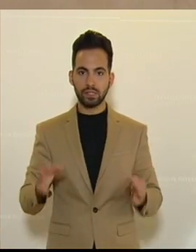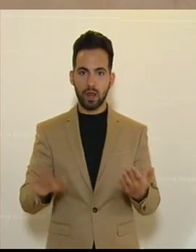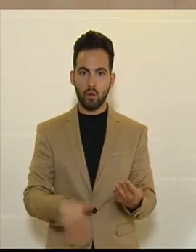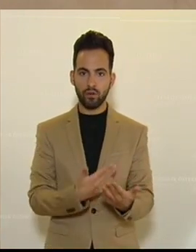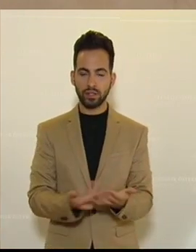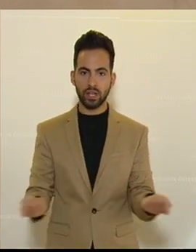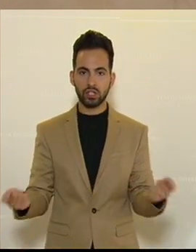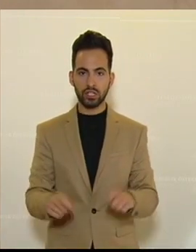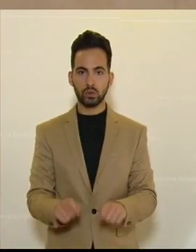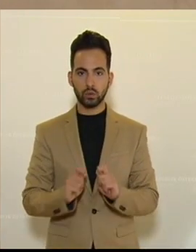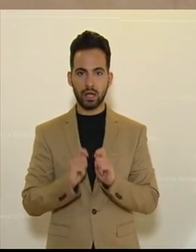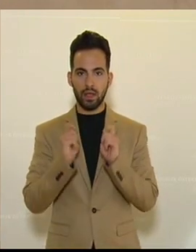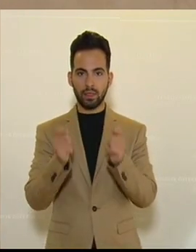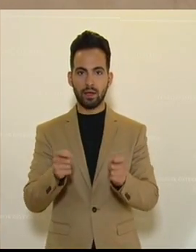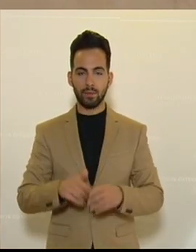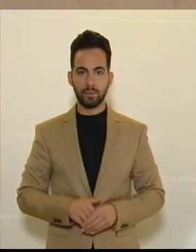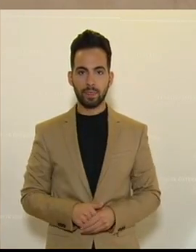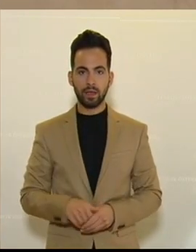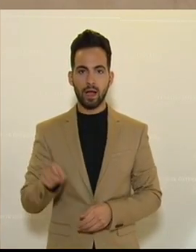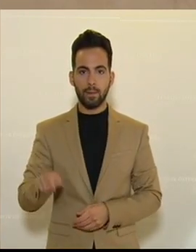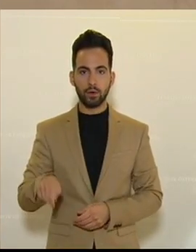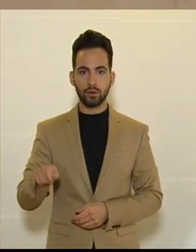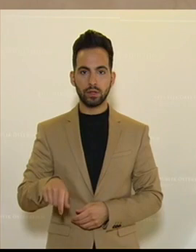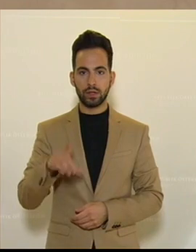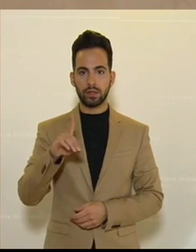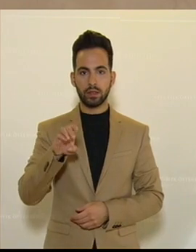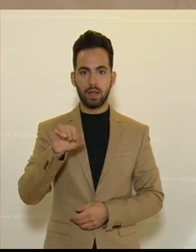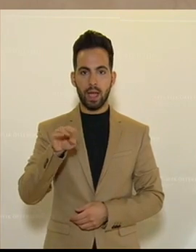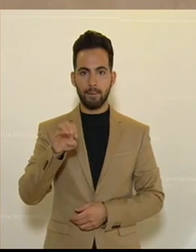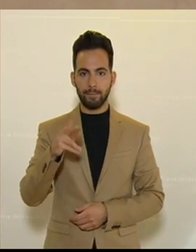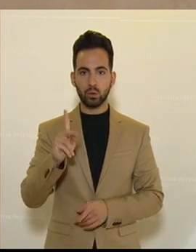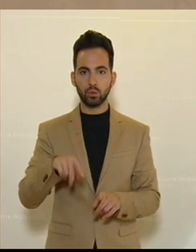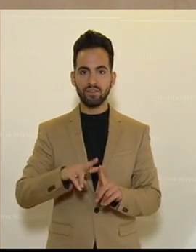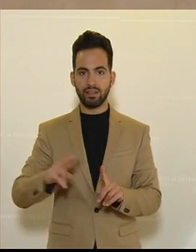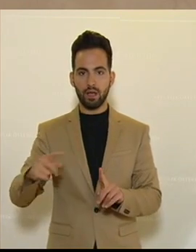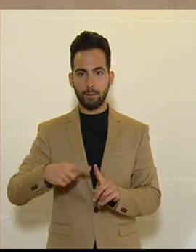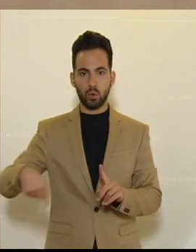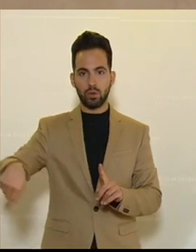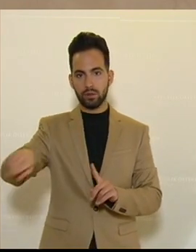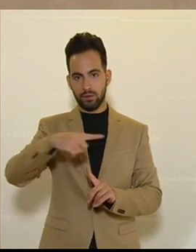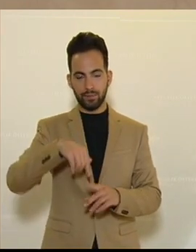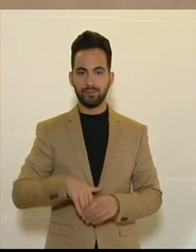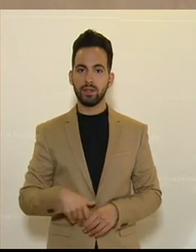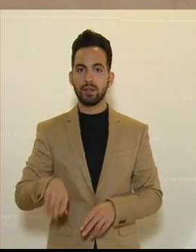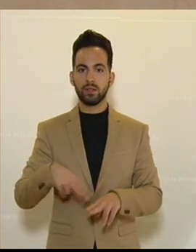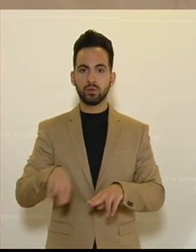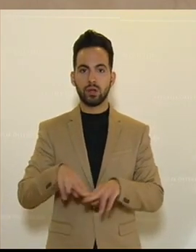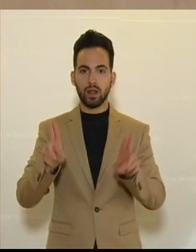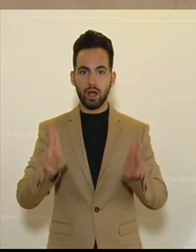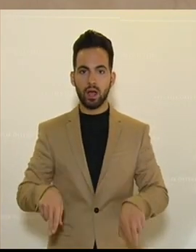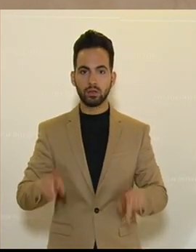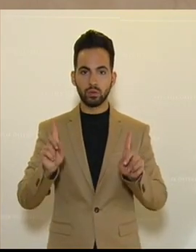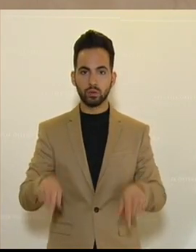einen Entschließungsantrag der Abgeordneten Daimek und weiterer Abgeordneter ein. Der Nationalrat